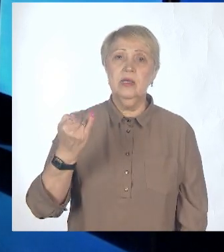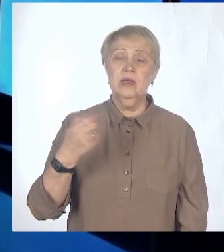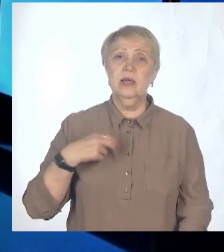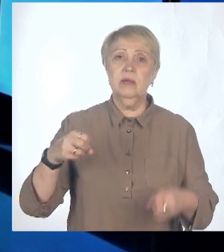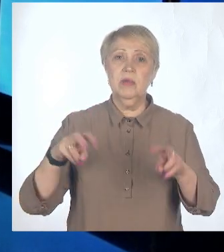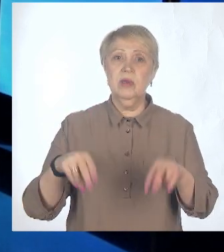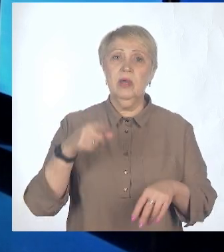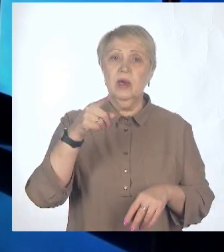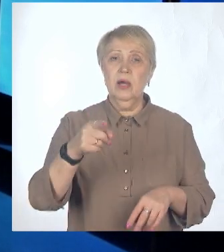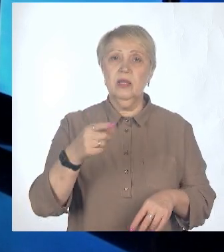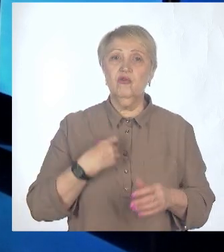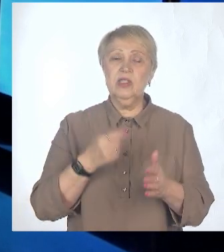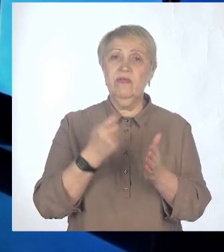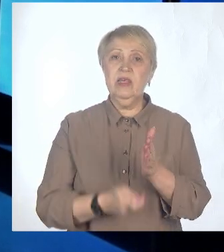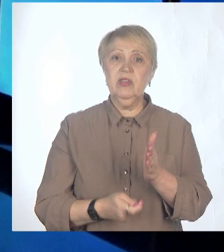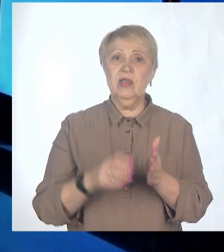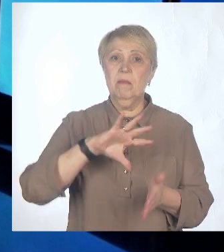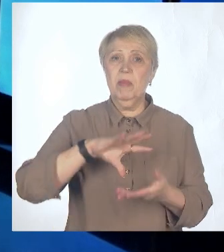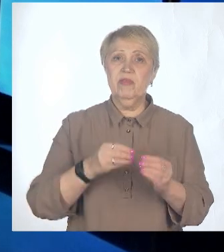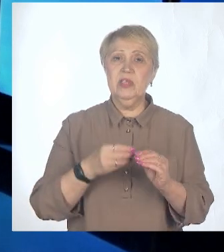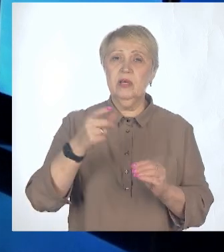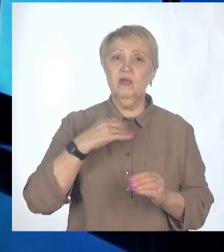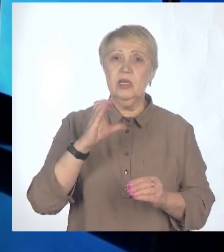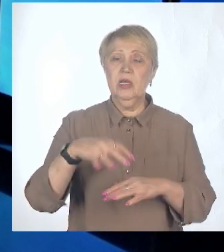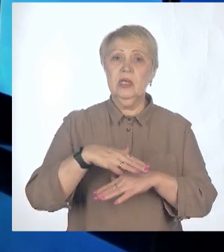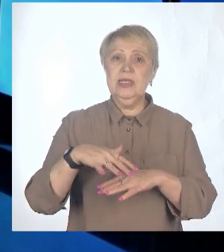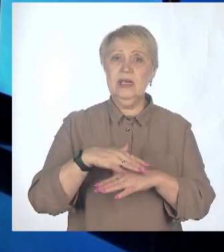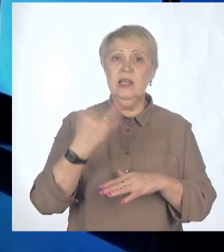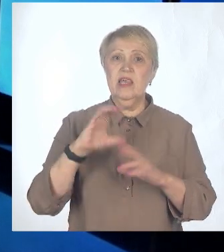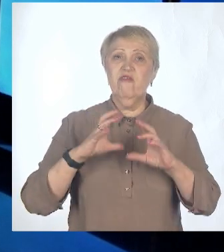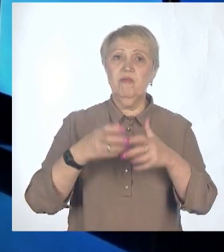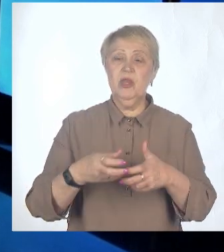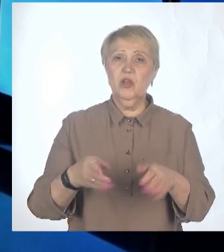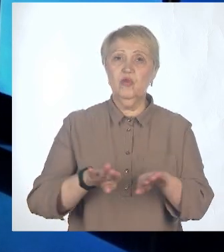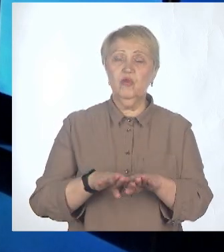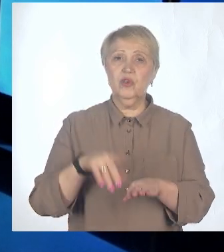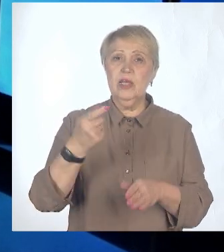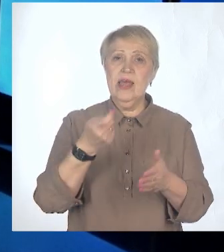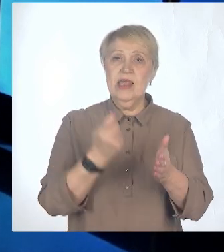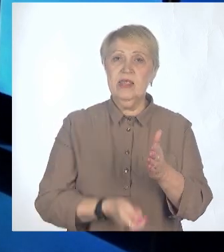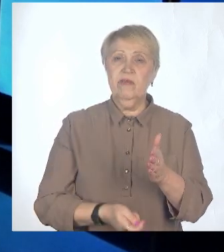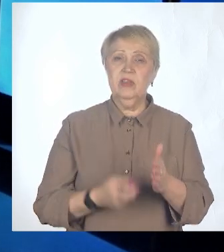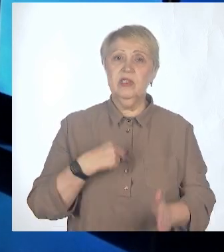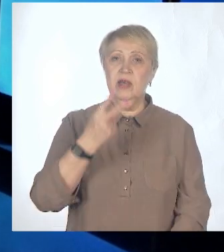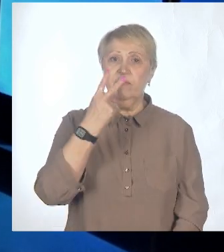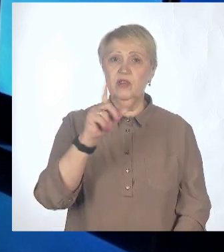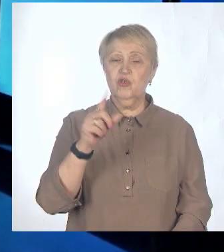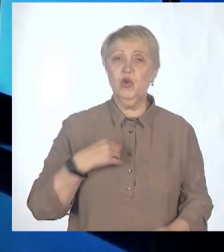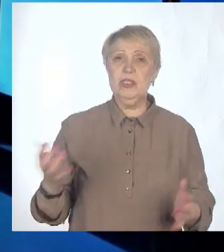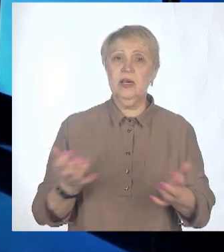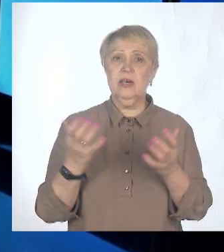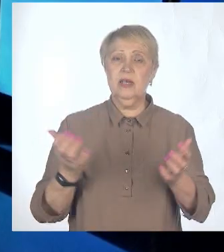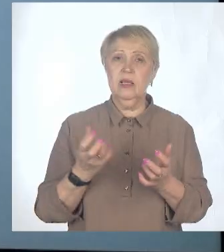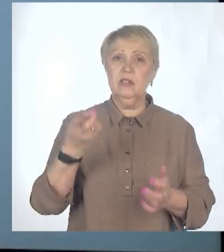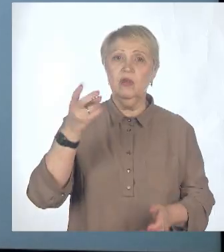я сказала, в дефиците по всей стране, да и в мире тоже. И этот дефицит пока видно, что сохраняется.